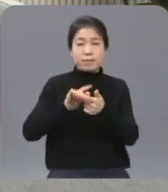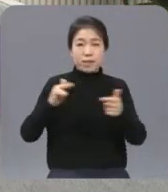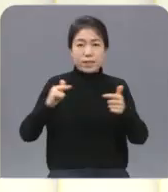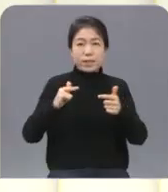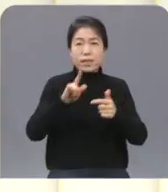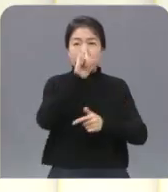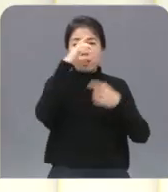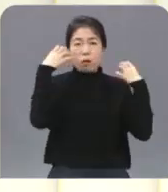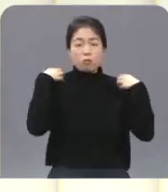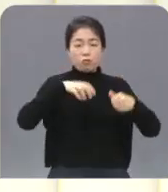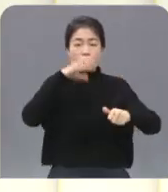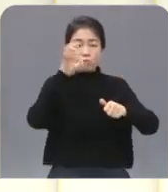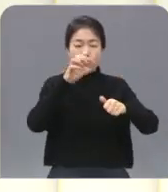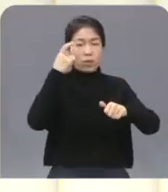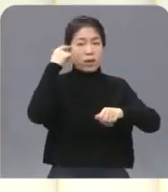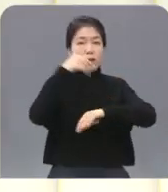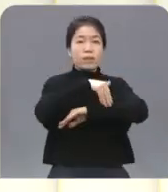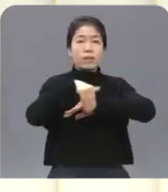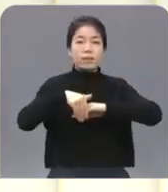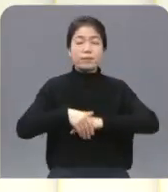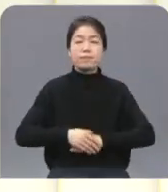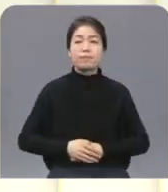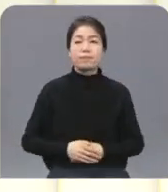본격적으로 벌일 계획입니다